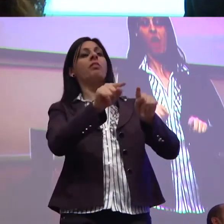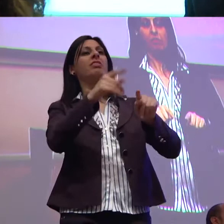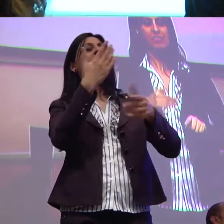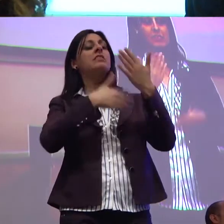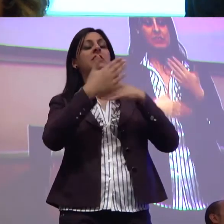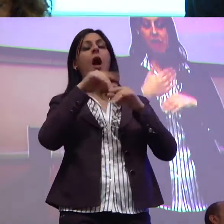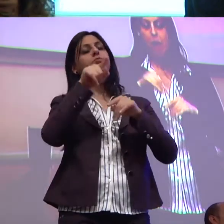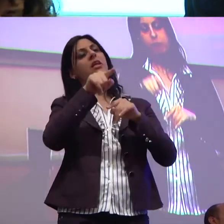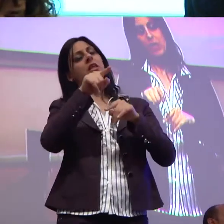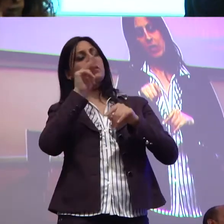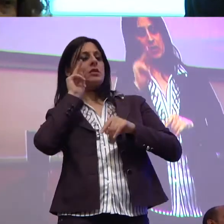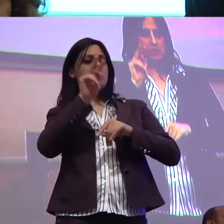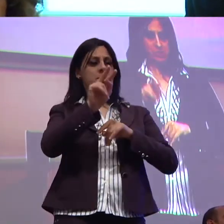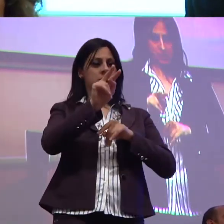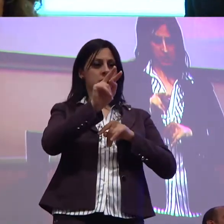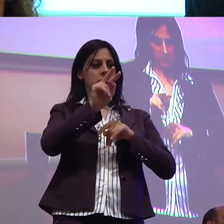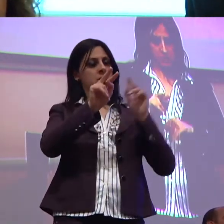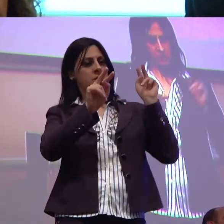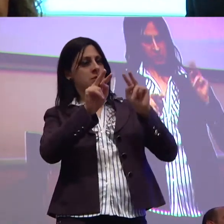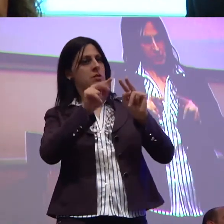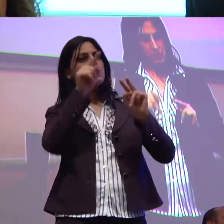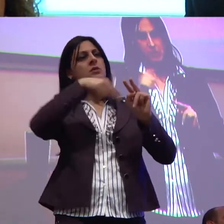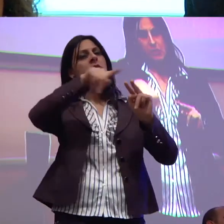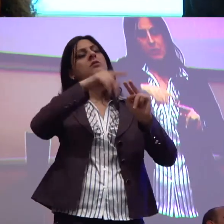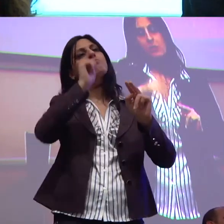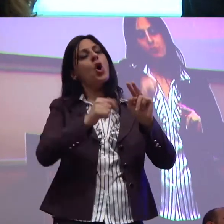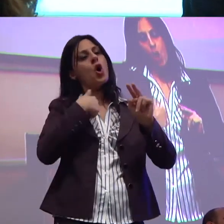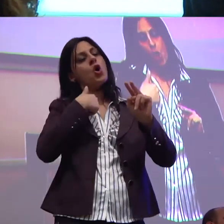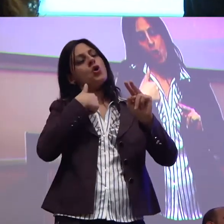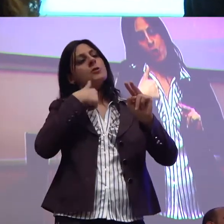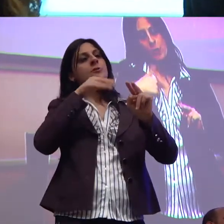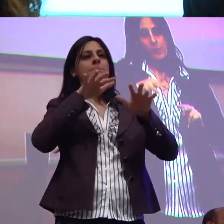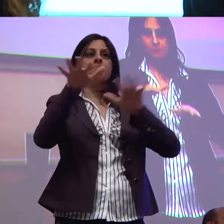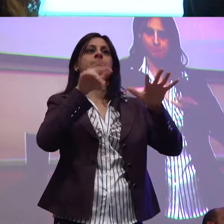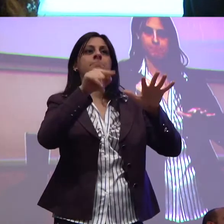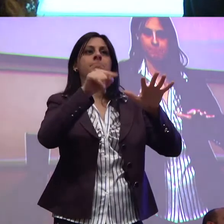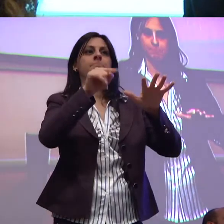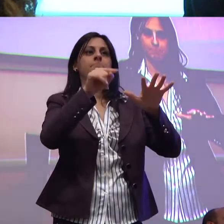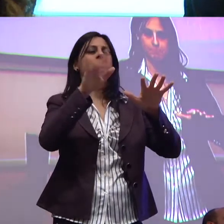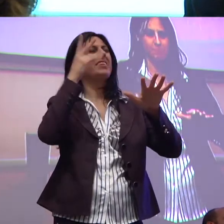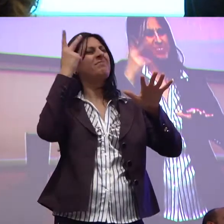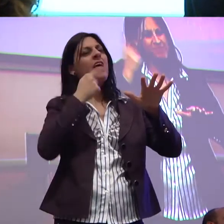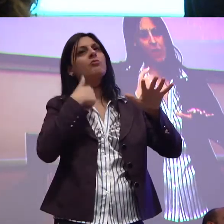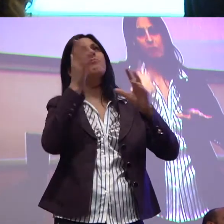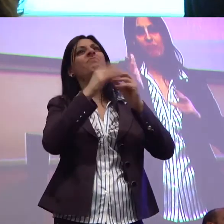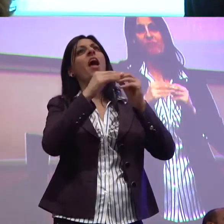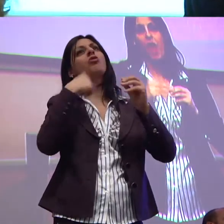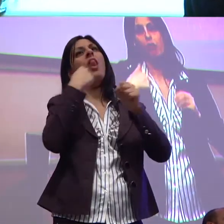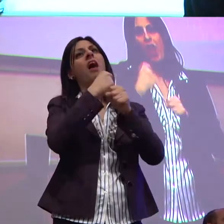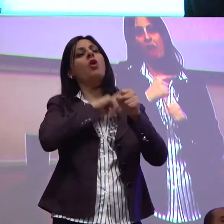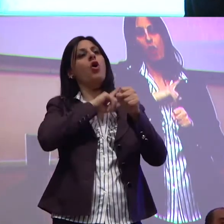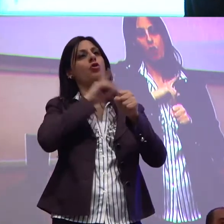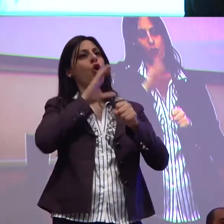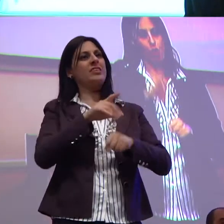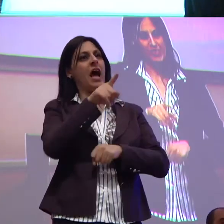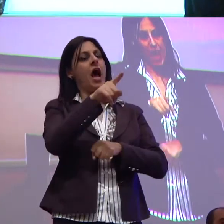disabilità guarda con continua attenzione. Certo quello che abbiamo fatto in Toscana credo che